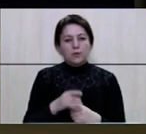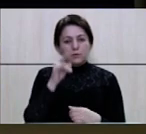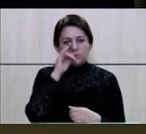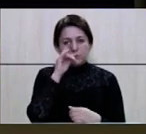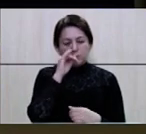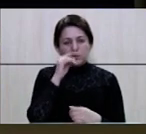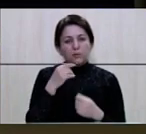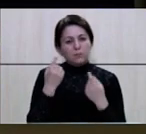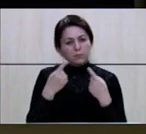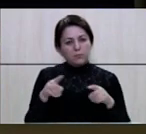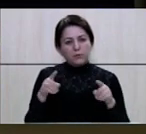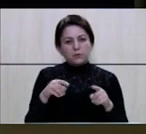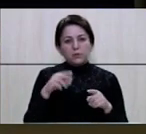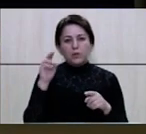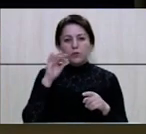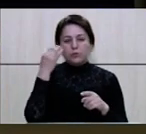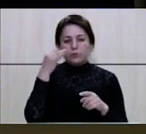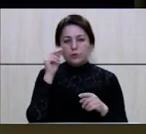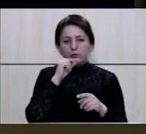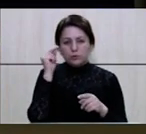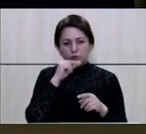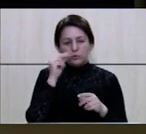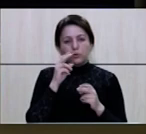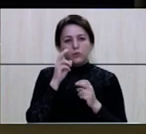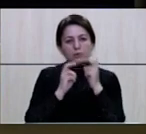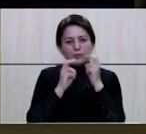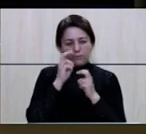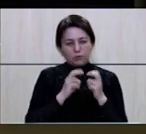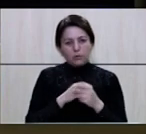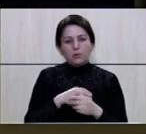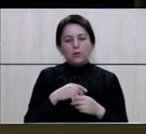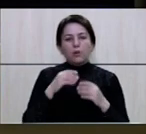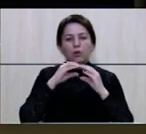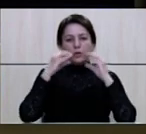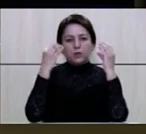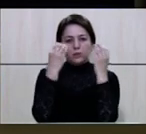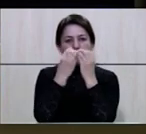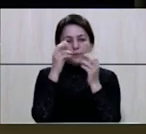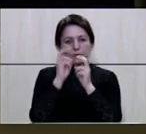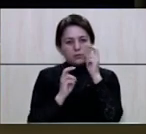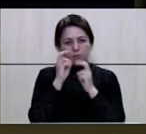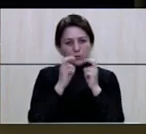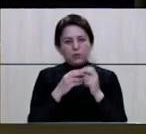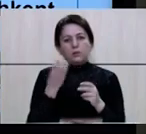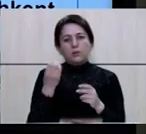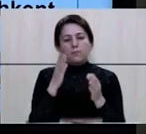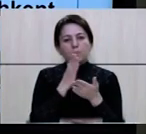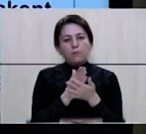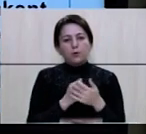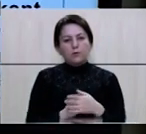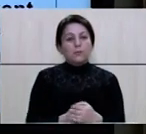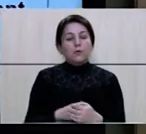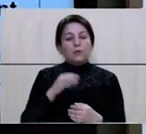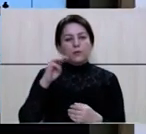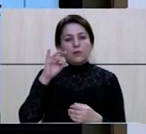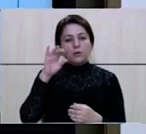Samarqandda bundan tashqari choy qadoqlash fabrikasi, konserva zavodlari ham mavjud.